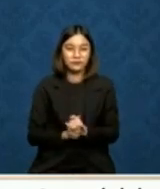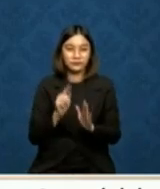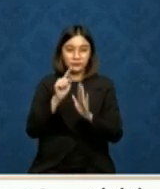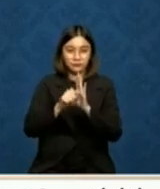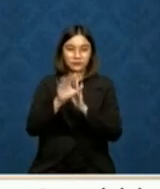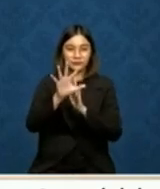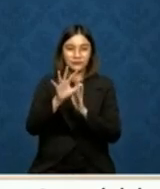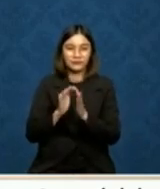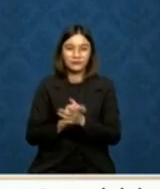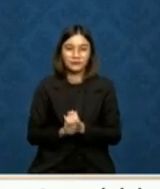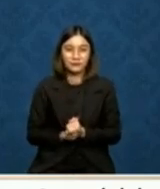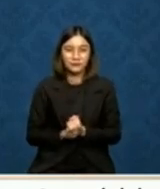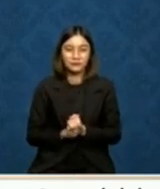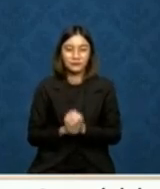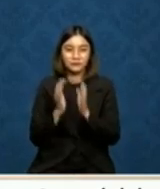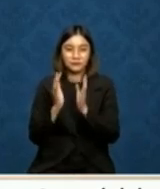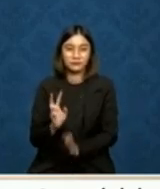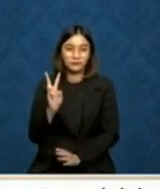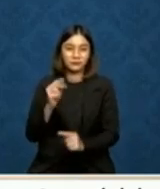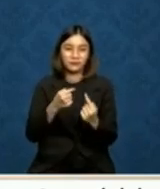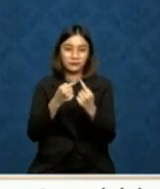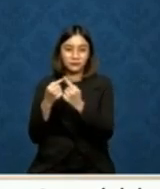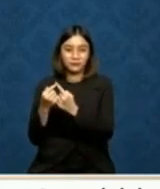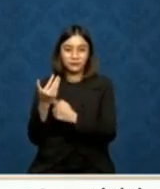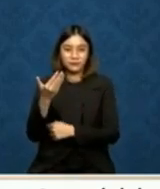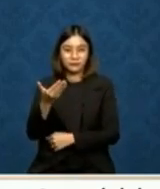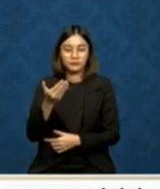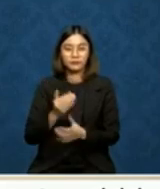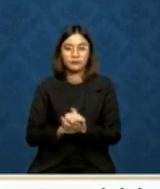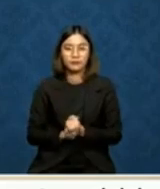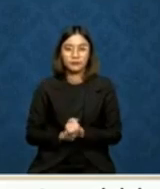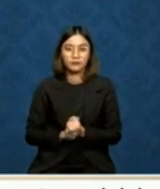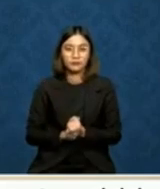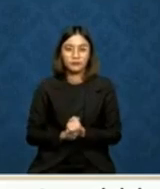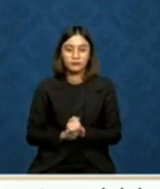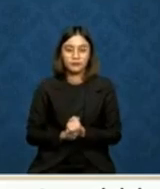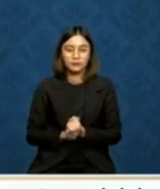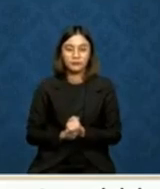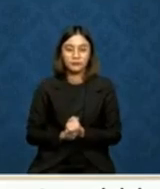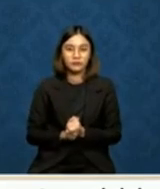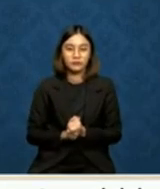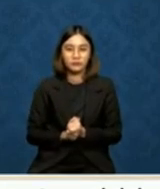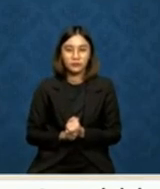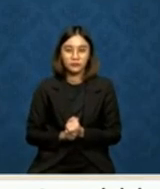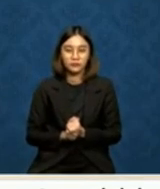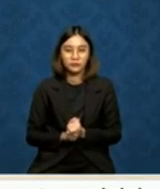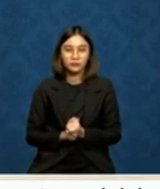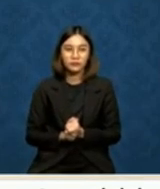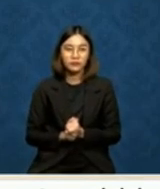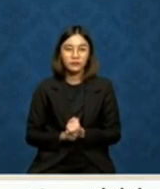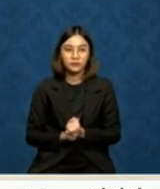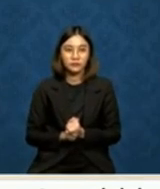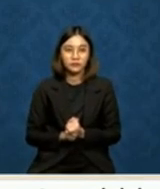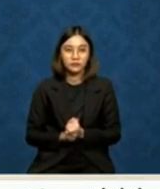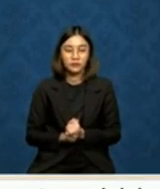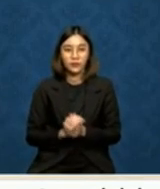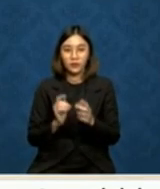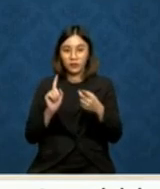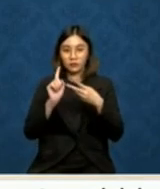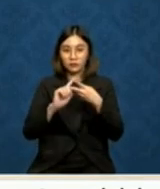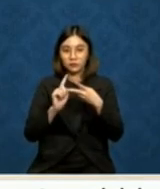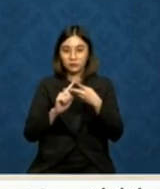าทีอีก2ท่านต่อไปนะครับท่านแรกท่านธัญวัฒน์กมลวงศ์วัฒน์นะครับท่านที่